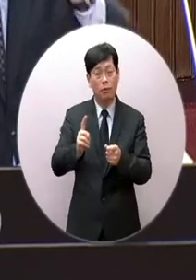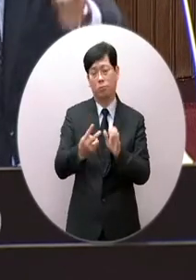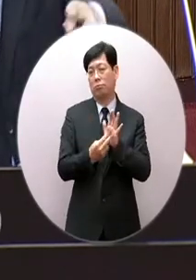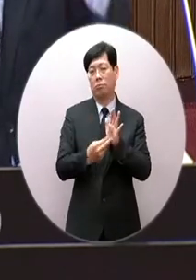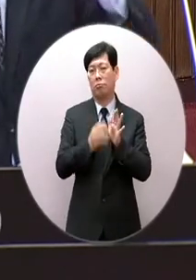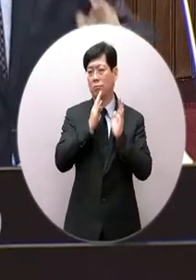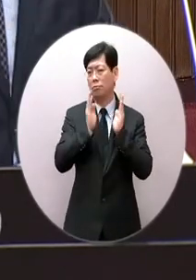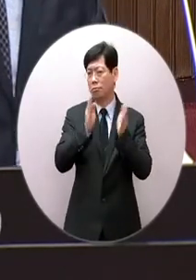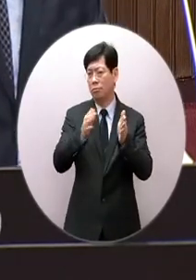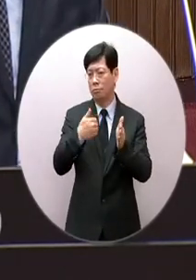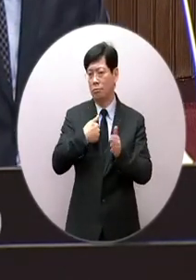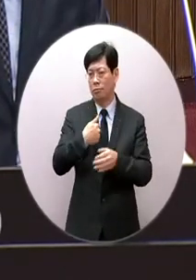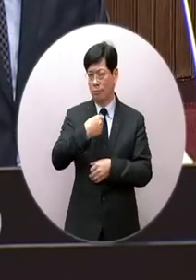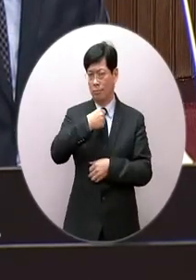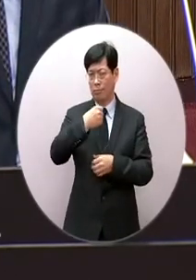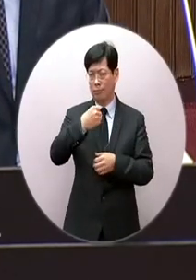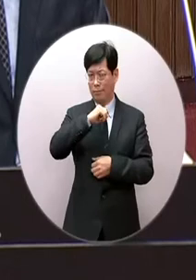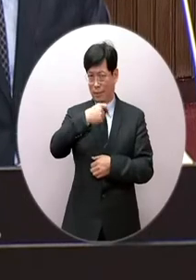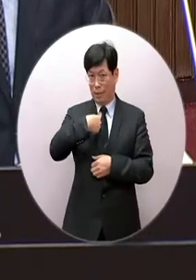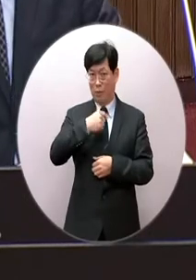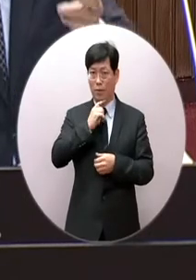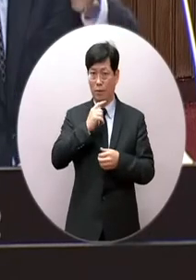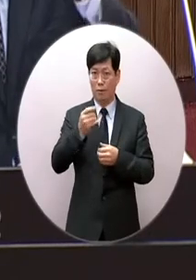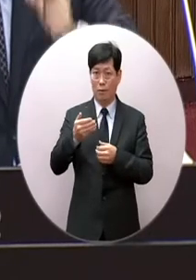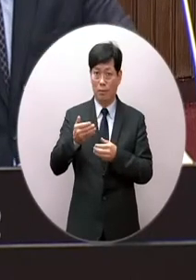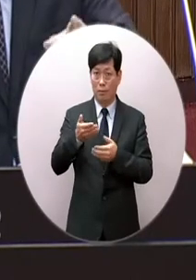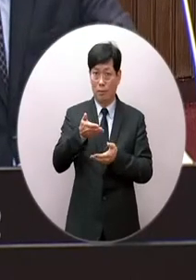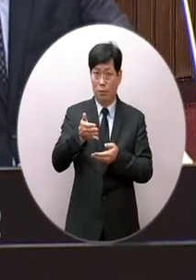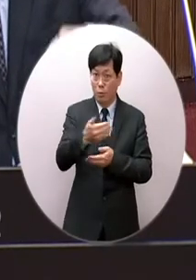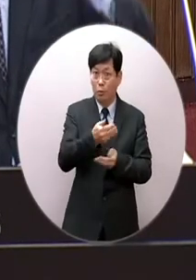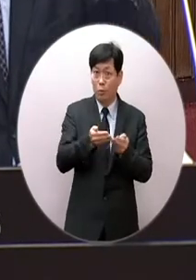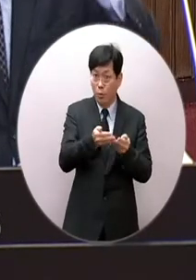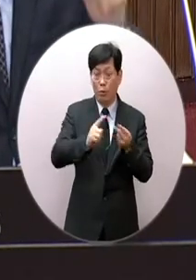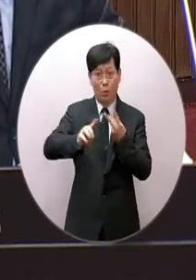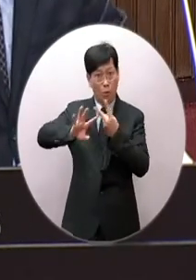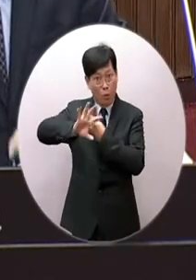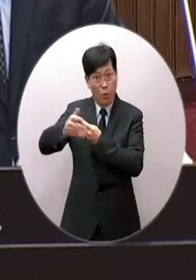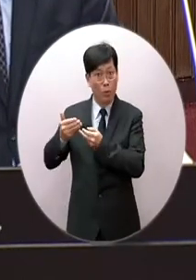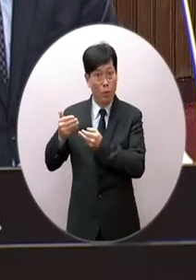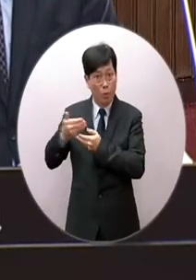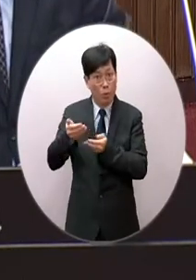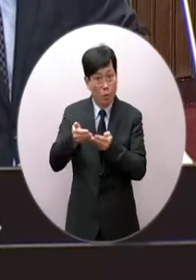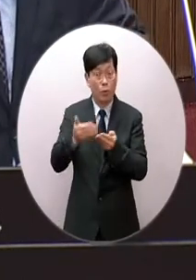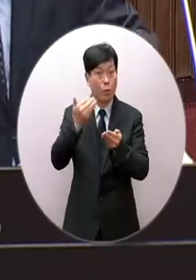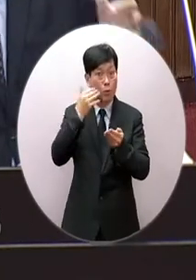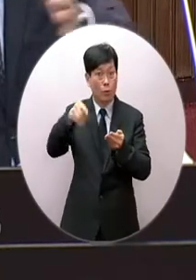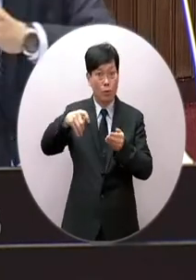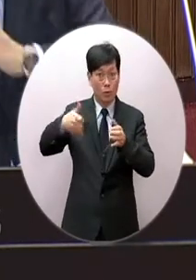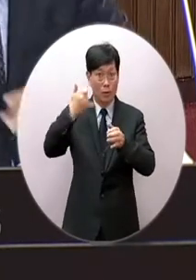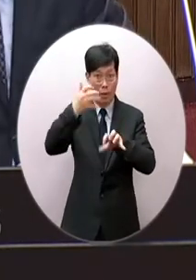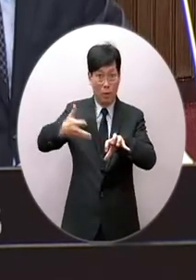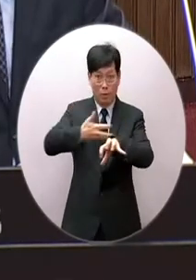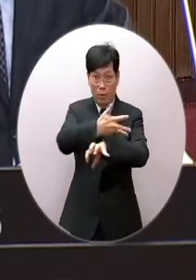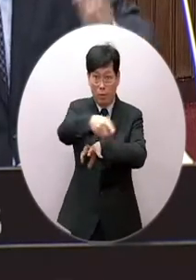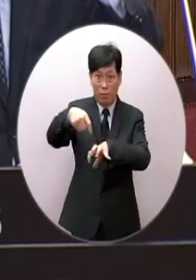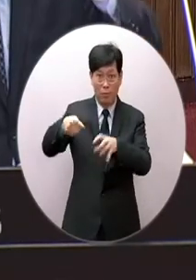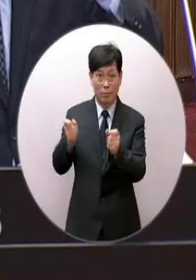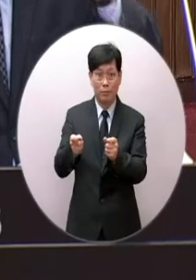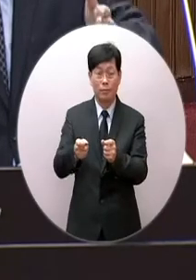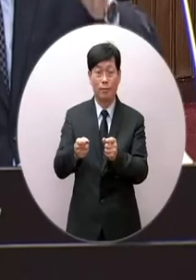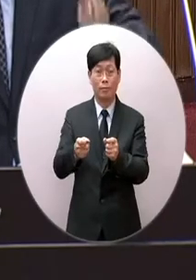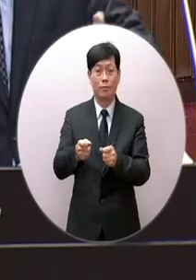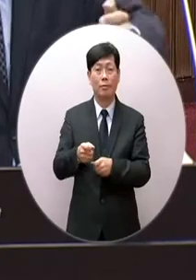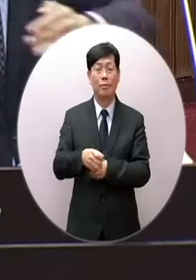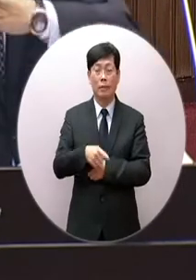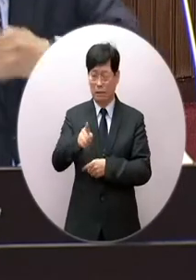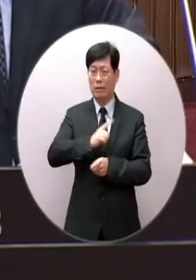明了，就针对我们台湾的渔船或者其他外国的渔船，在该海域可能该争议的海域，或者该